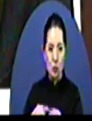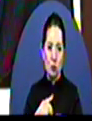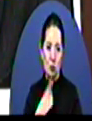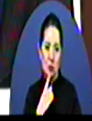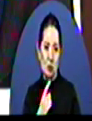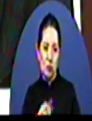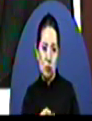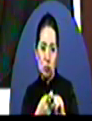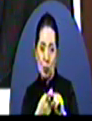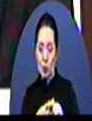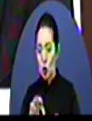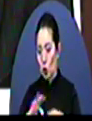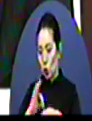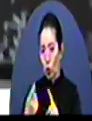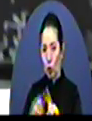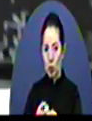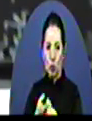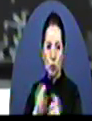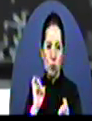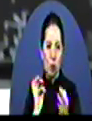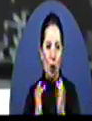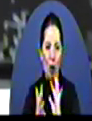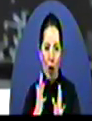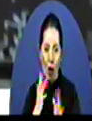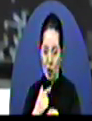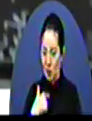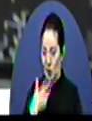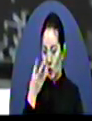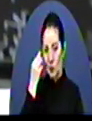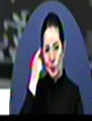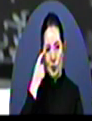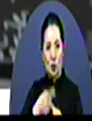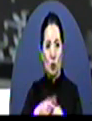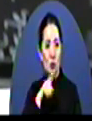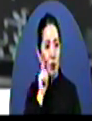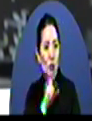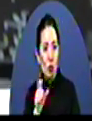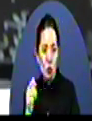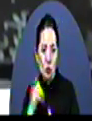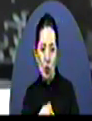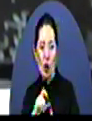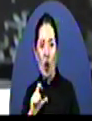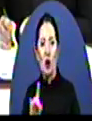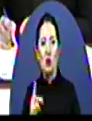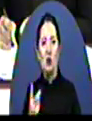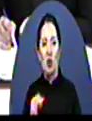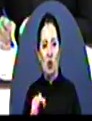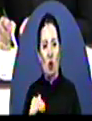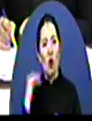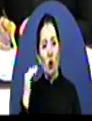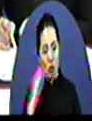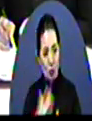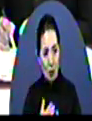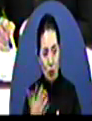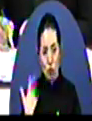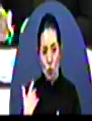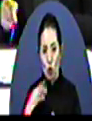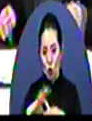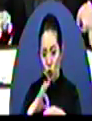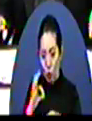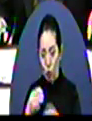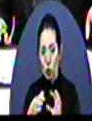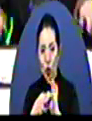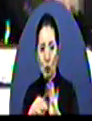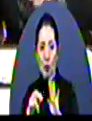хөл хөдөлгөөн нэмэгддэг үүнээс би санаа зовж байна. Ялангуяа залуучуудын дунд эрсдэл өндөр байна. Тиймээс бид сая сонгуулийн үеэр дагаж мөрдөх